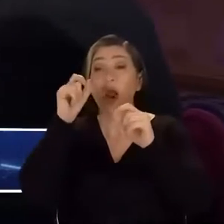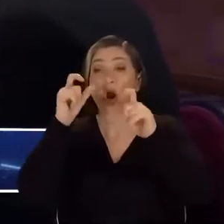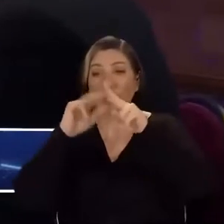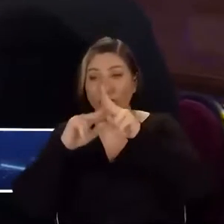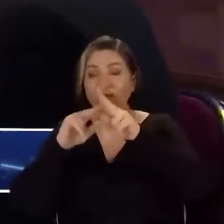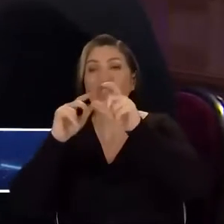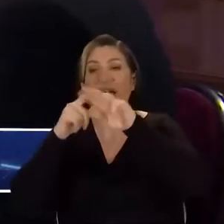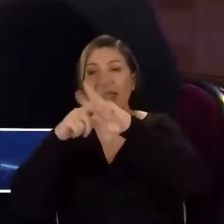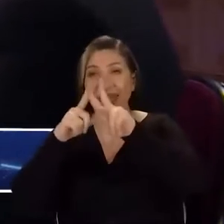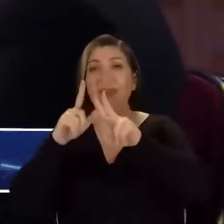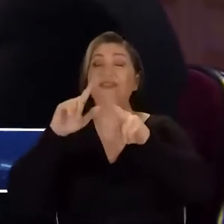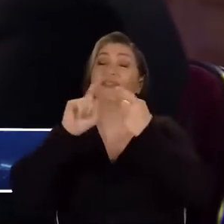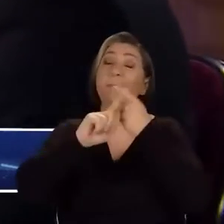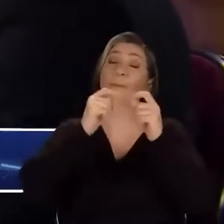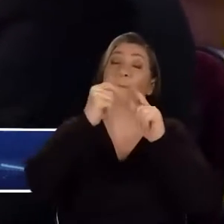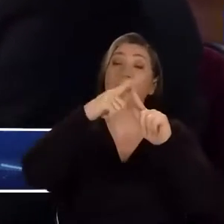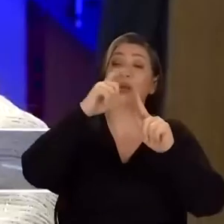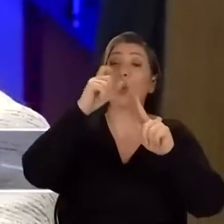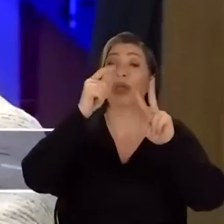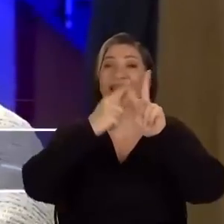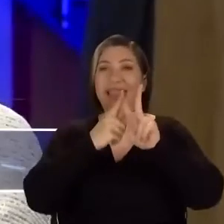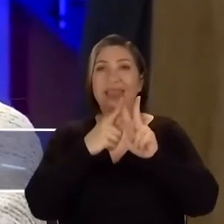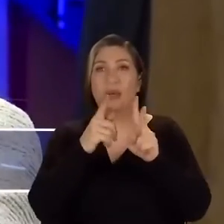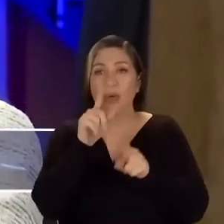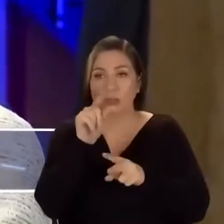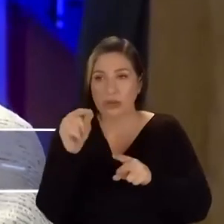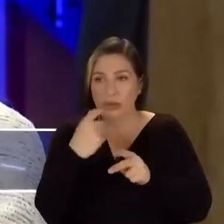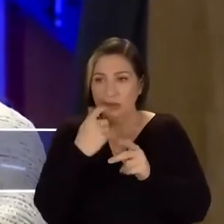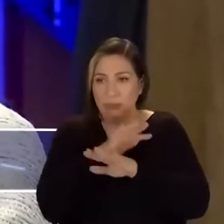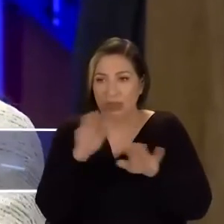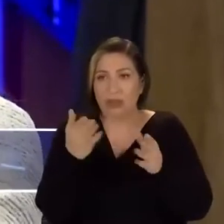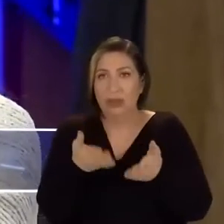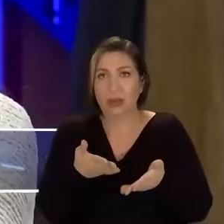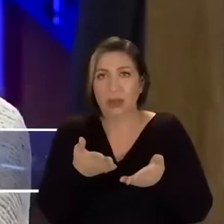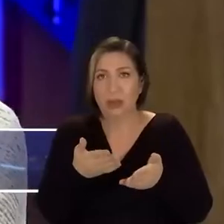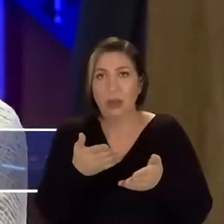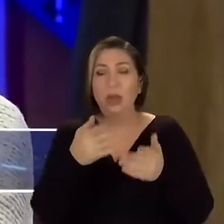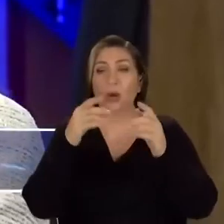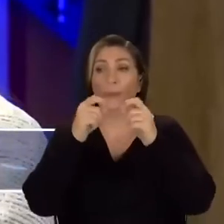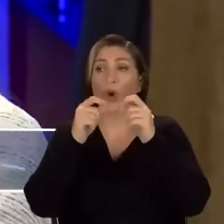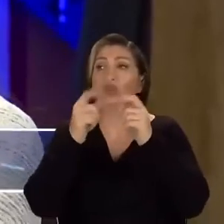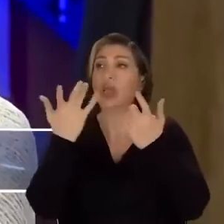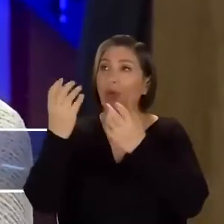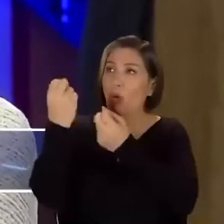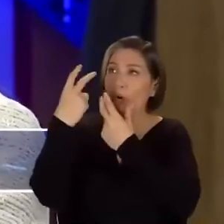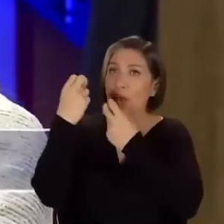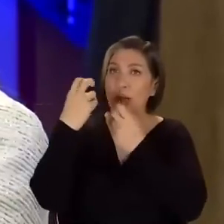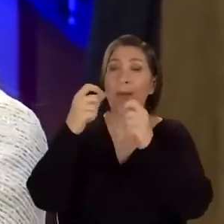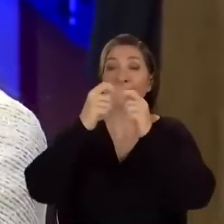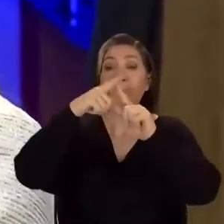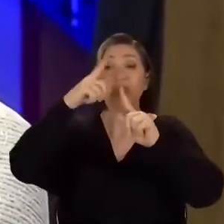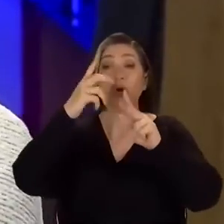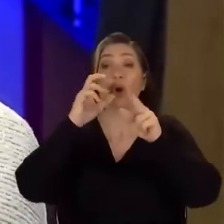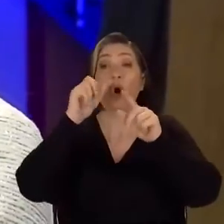dünyada olan da bu olmaya başlayan. Az olmadı, 11. senesi bitti. İşte Satoshi'nin makalesi, blockchain'i bize öğretmesi, Bitcoin